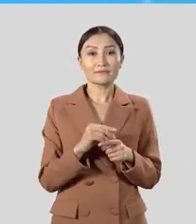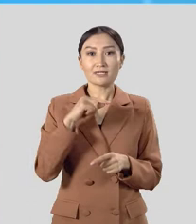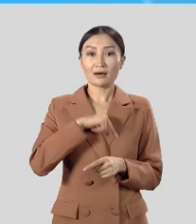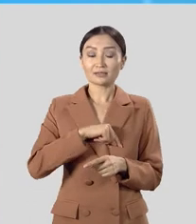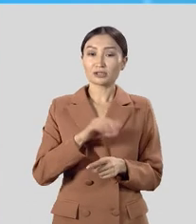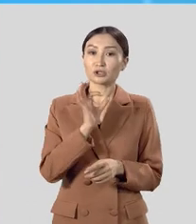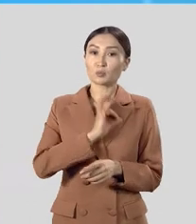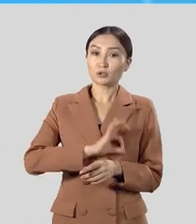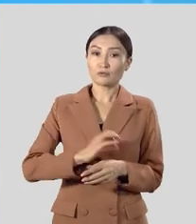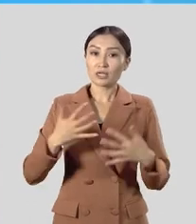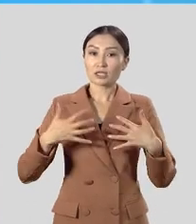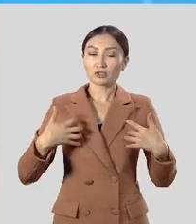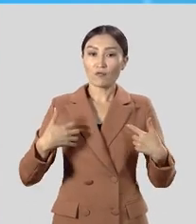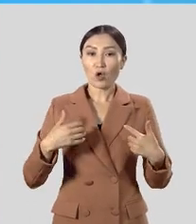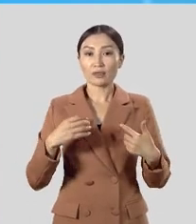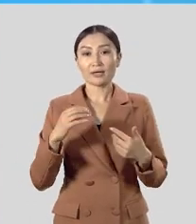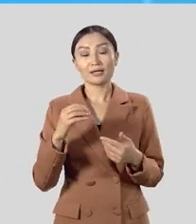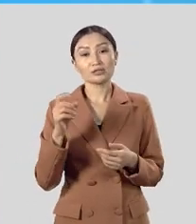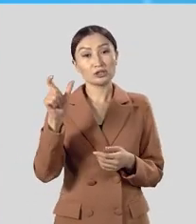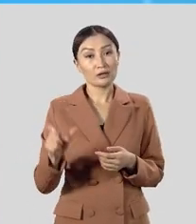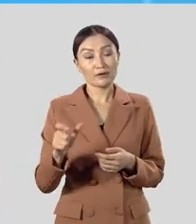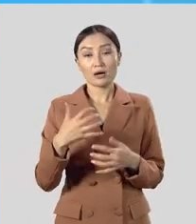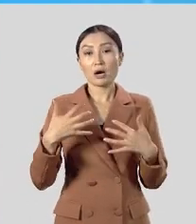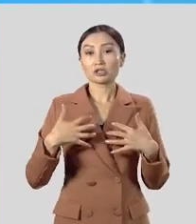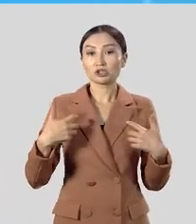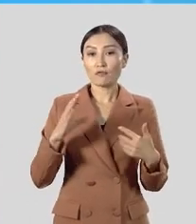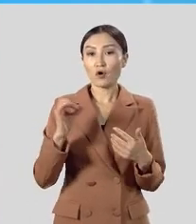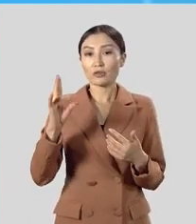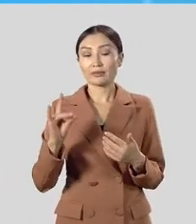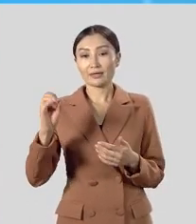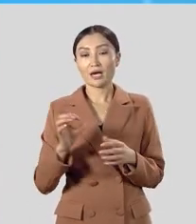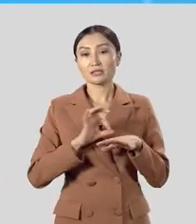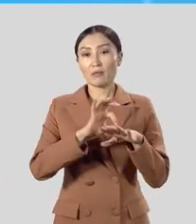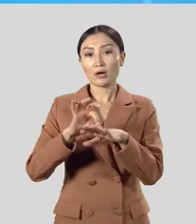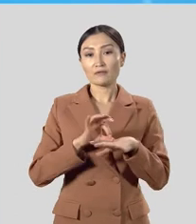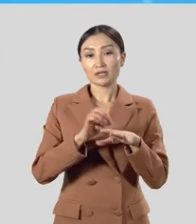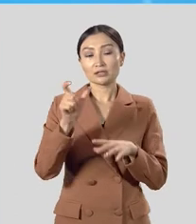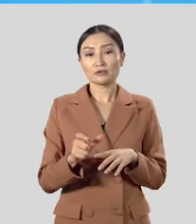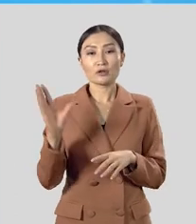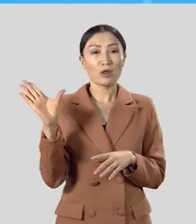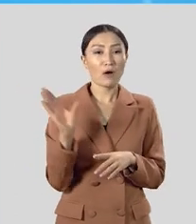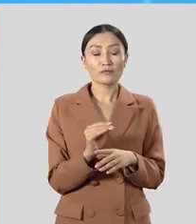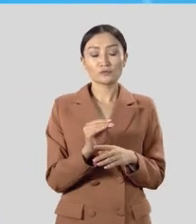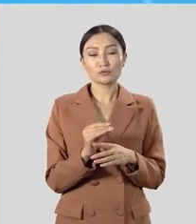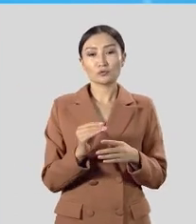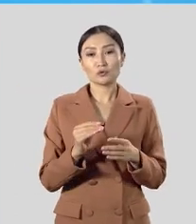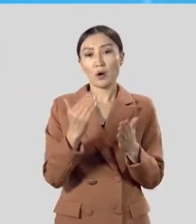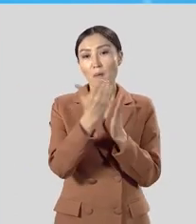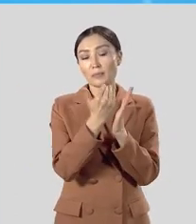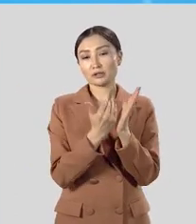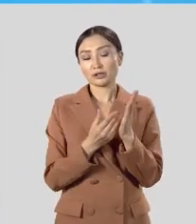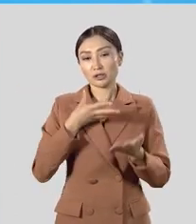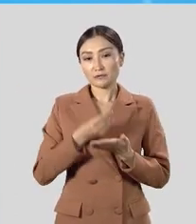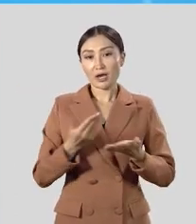аспекты использования животных человека, ведь животные сопровождали человека на всем протяжении своей